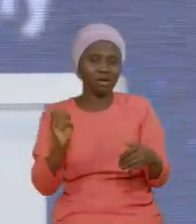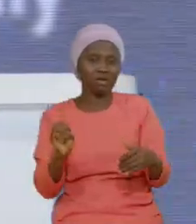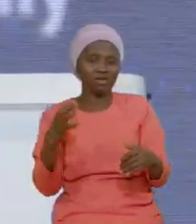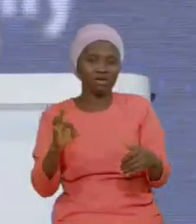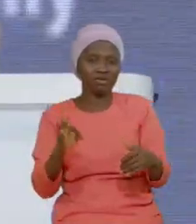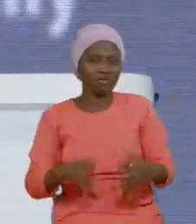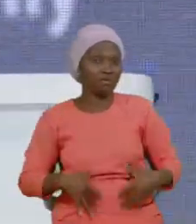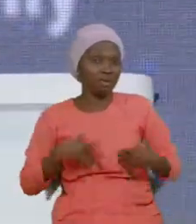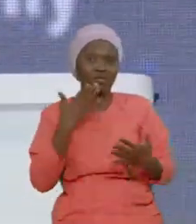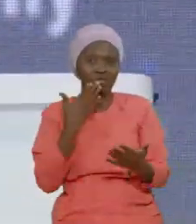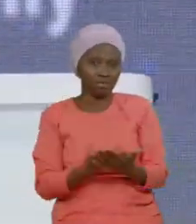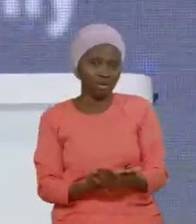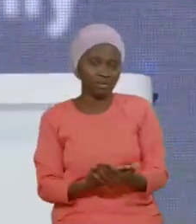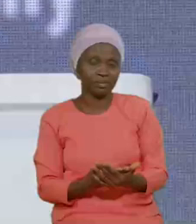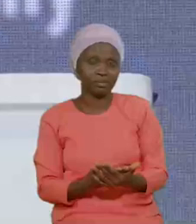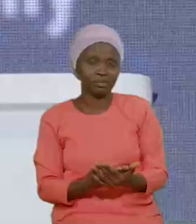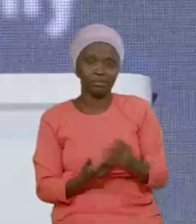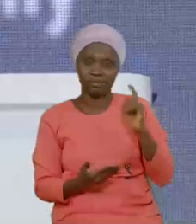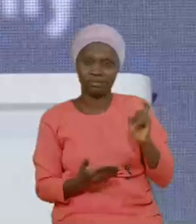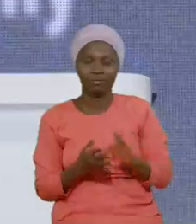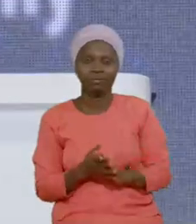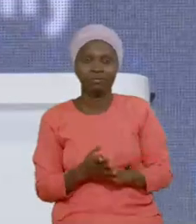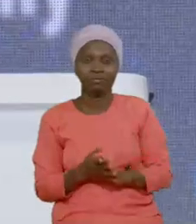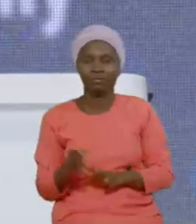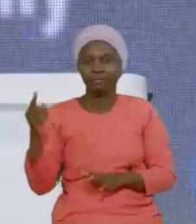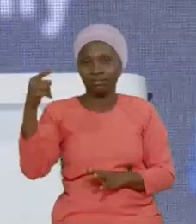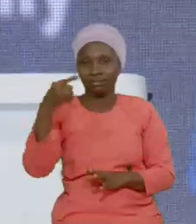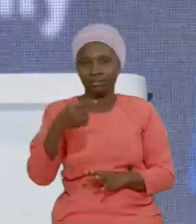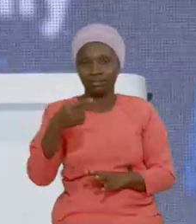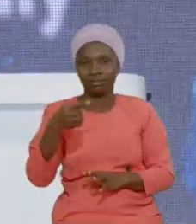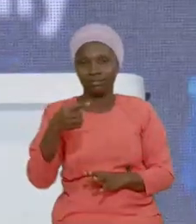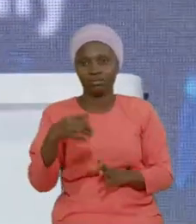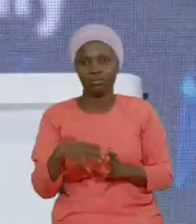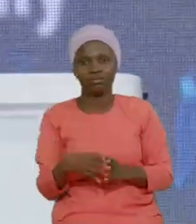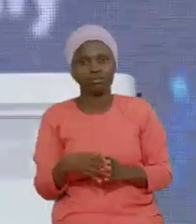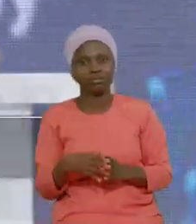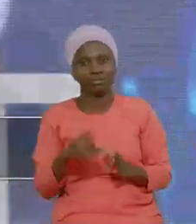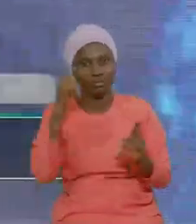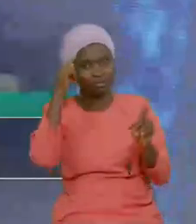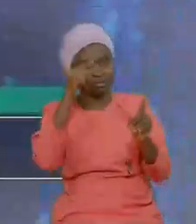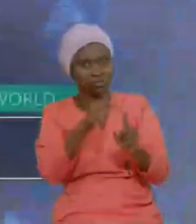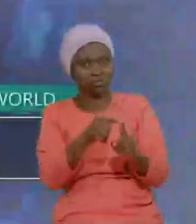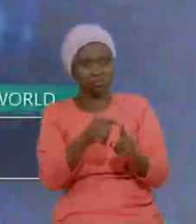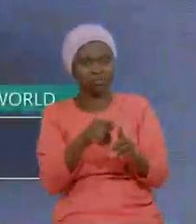Et il te faut donc un but, un objectif. Parce que sans le but, tu ne peux pas jouer au jeu de la vie.